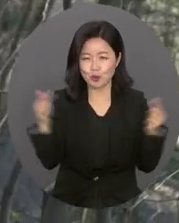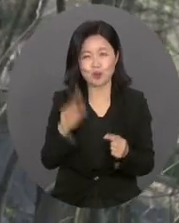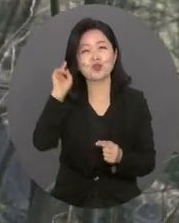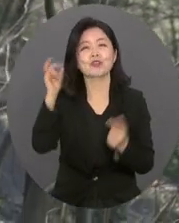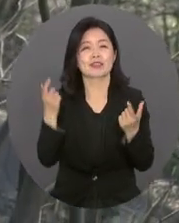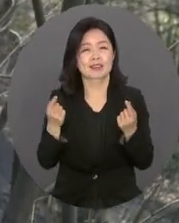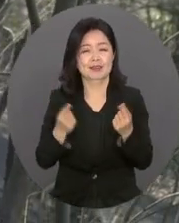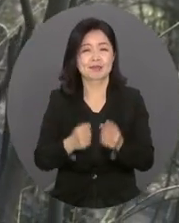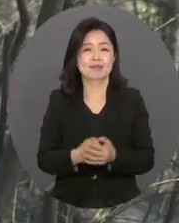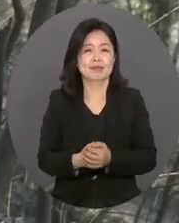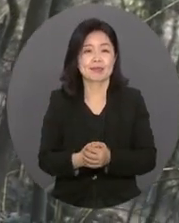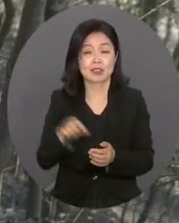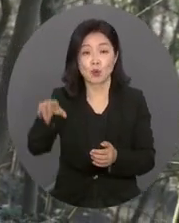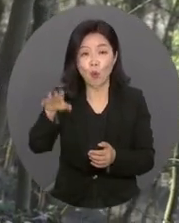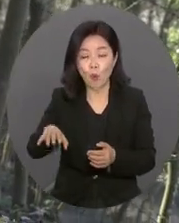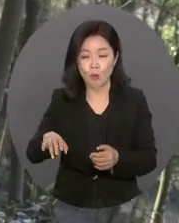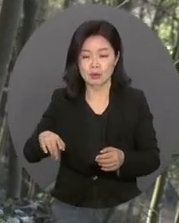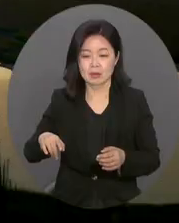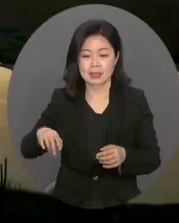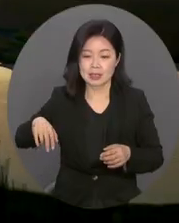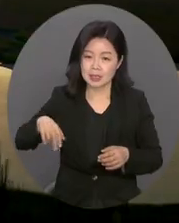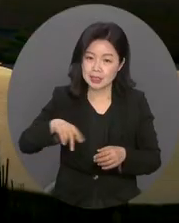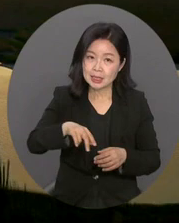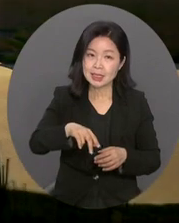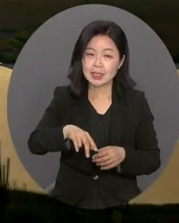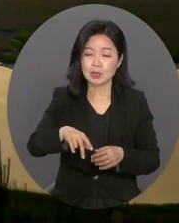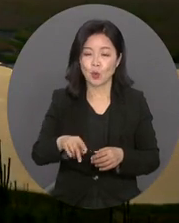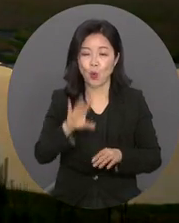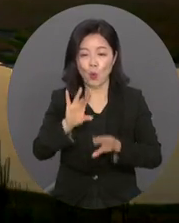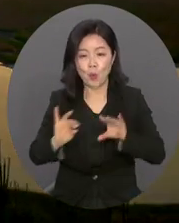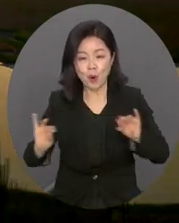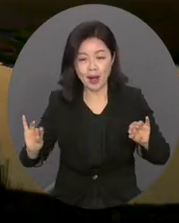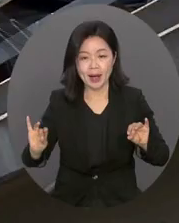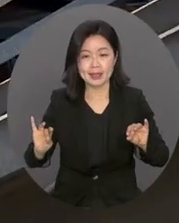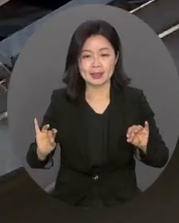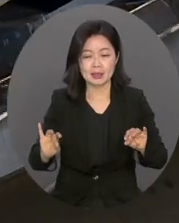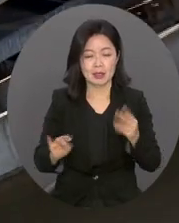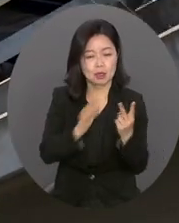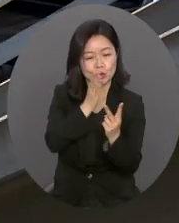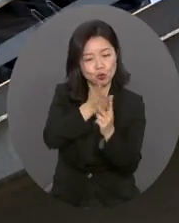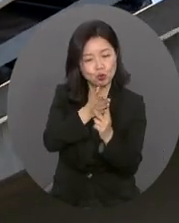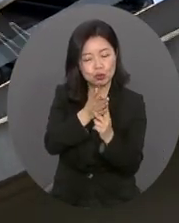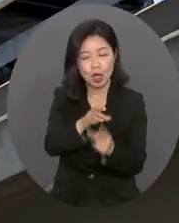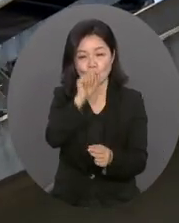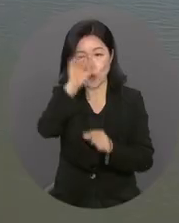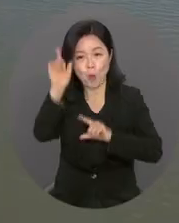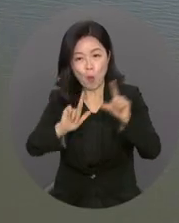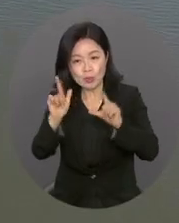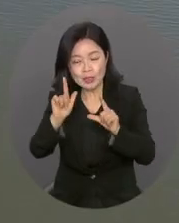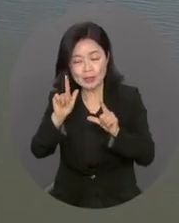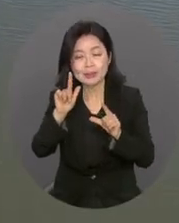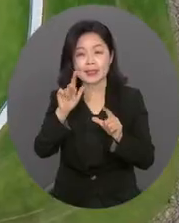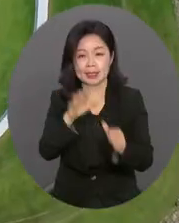순천시는 또 프라이부르크의 숲이라는 그린 카본은 물론 갯벌이라는 블루 카본까지 갖춘 장점을 최대한 살려